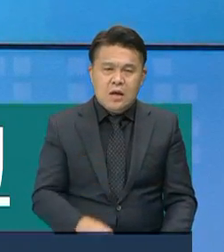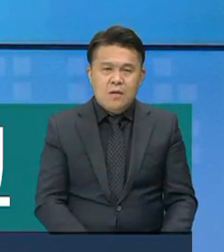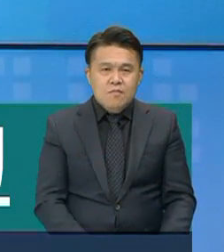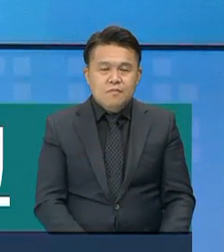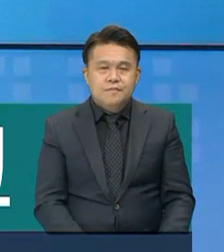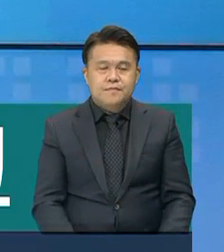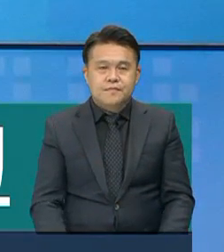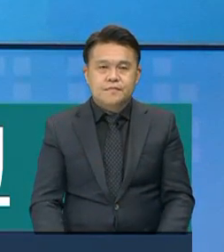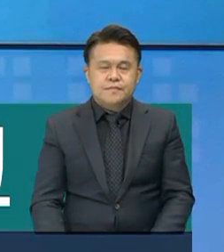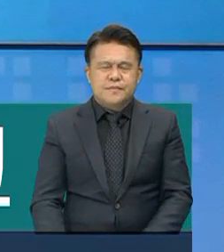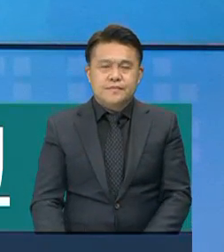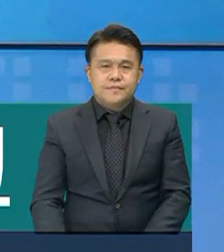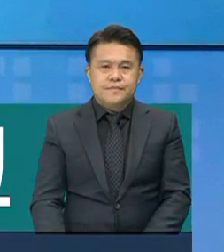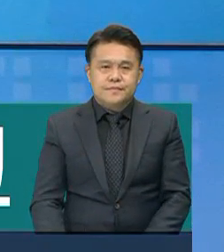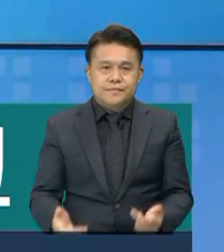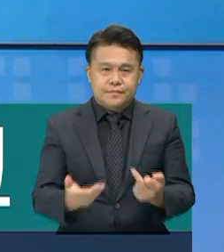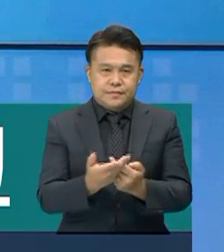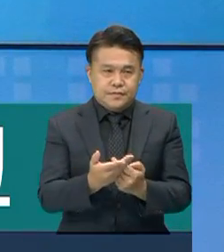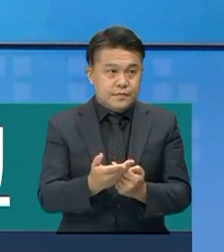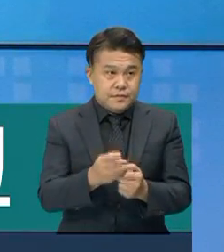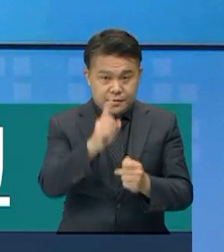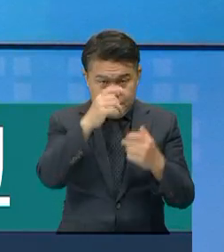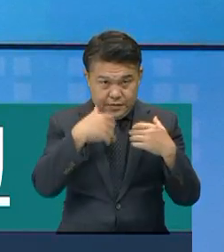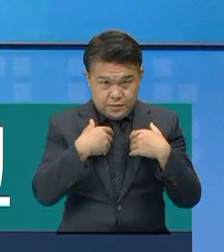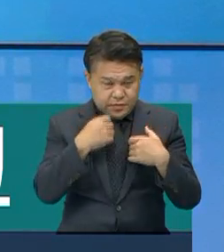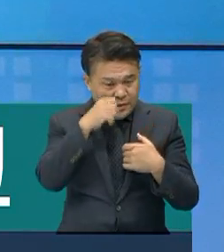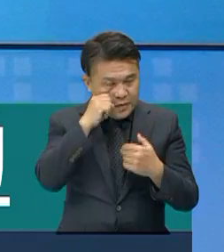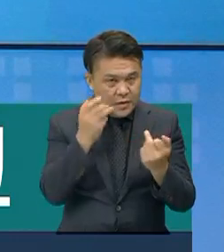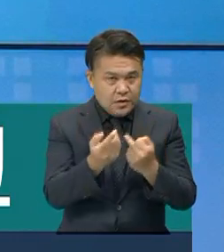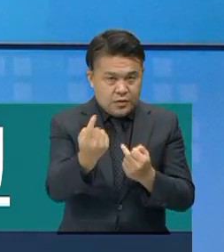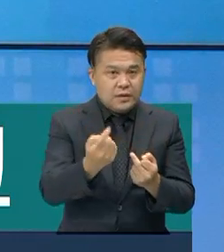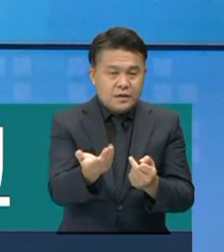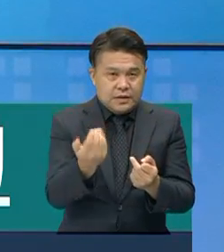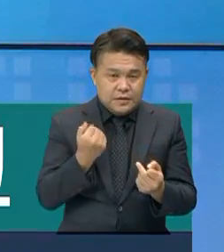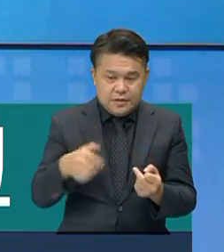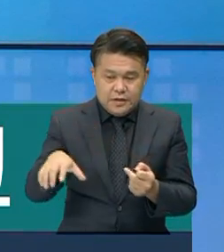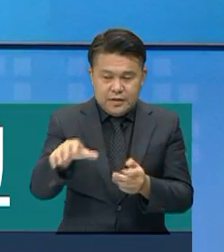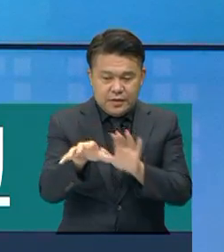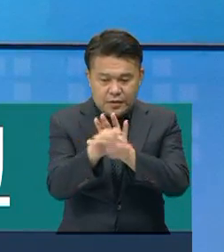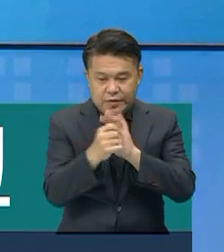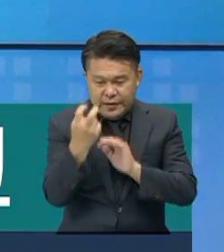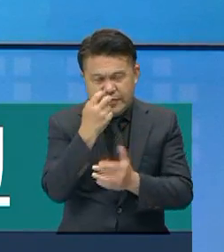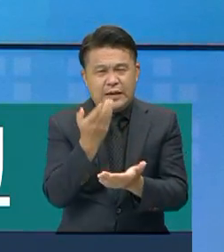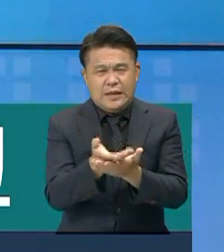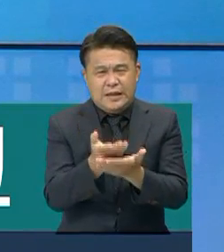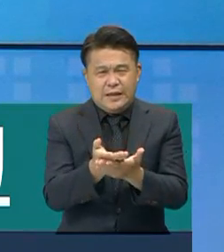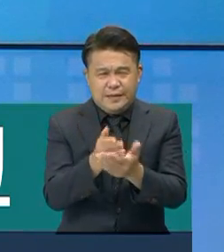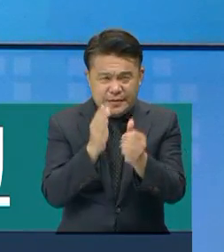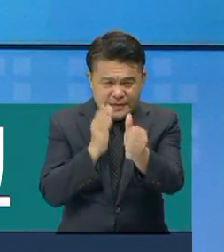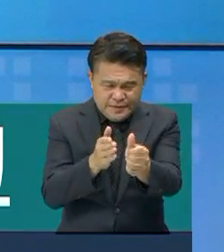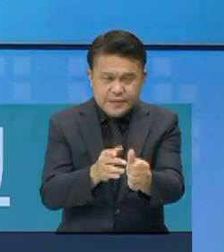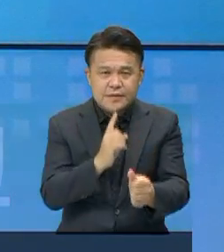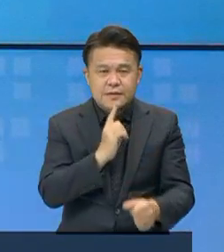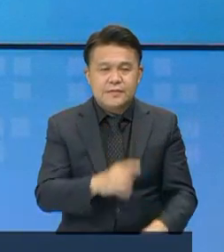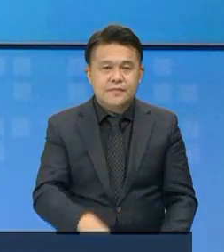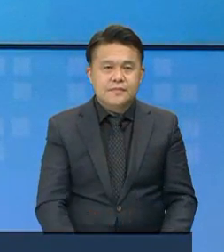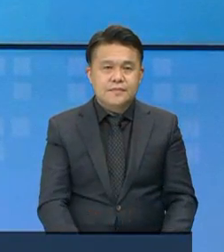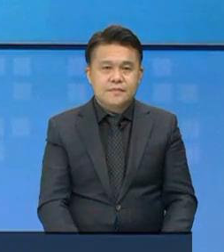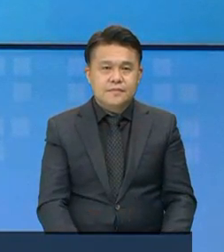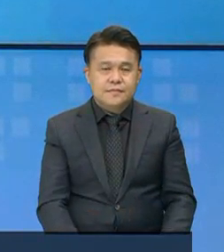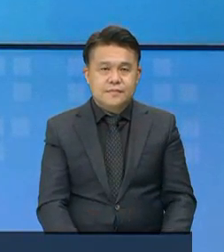예상되기 때문입니다. 제주 방역당국은 제주에 오기 전 진단검사를 받아달라고 강력